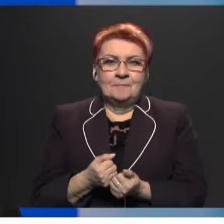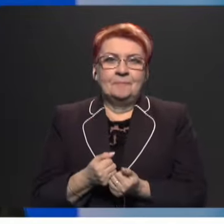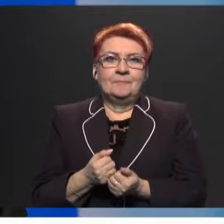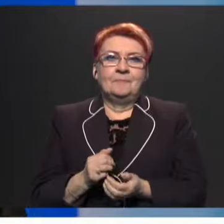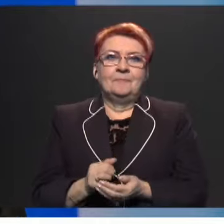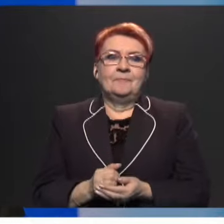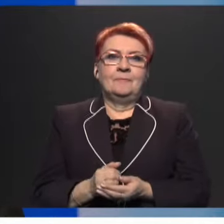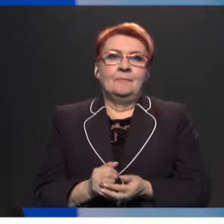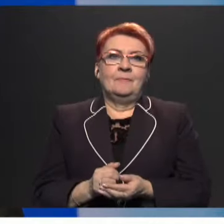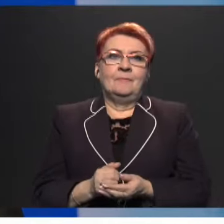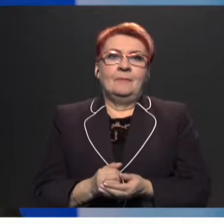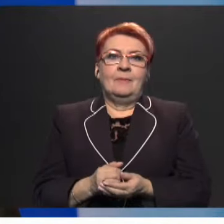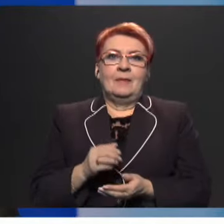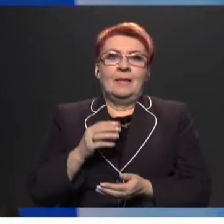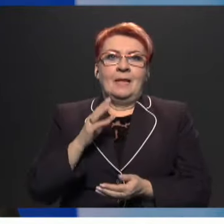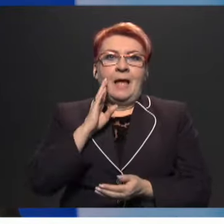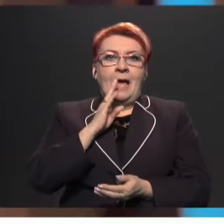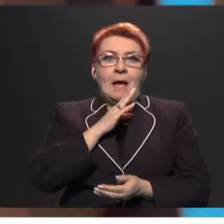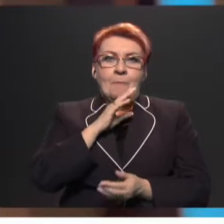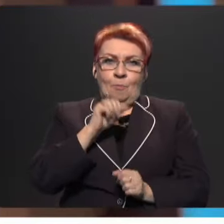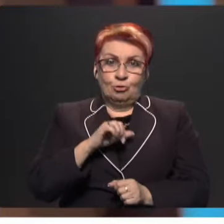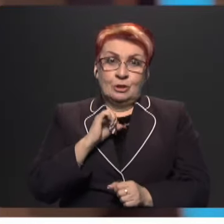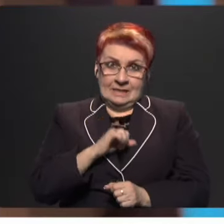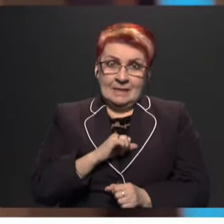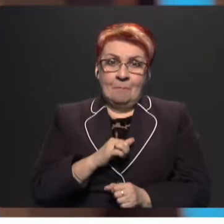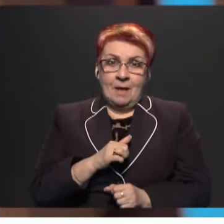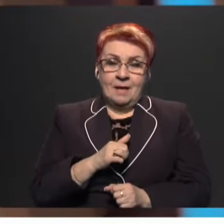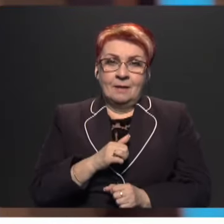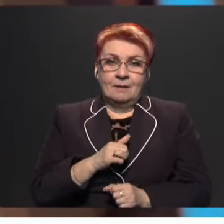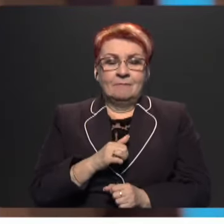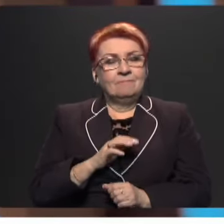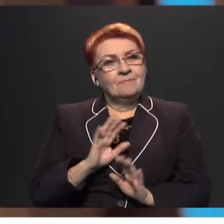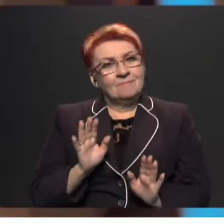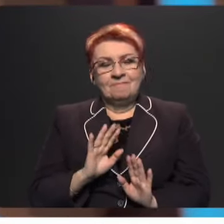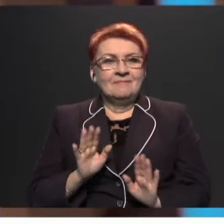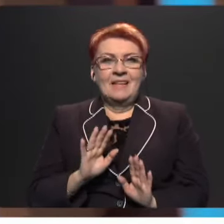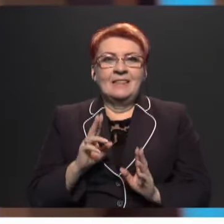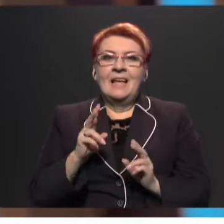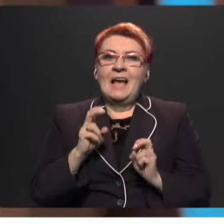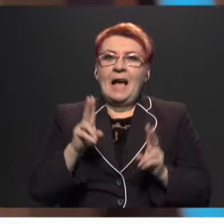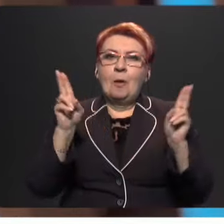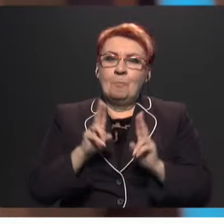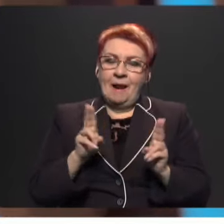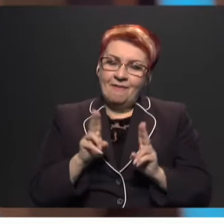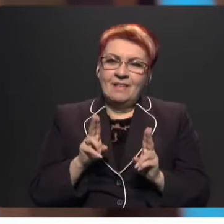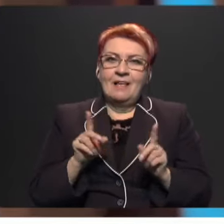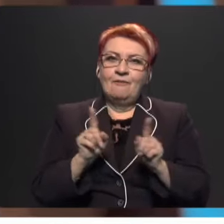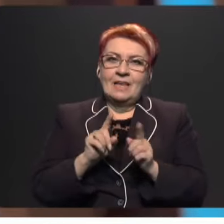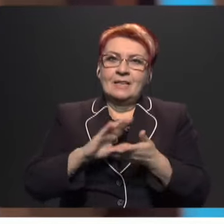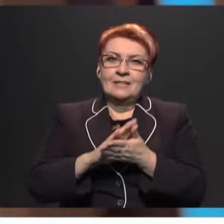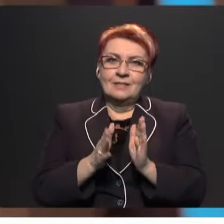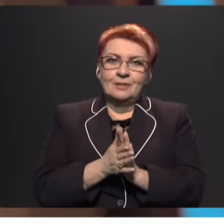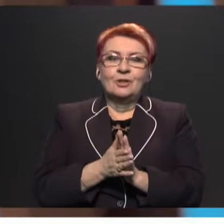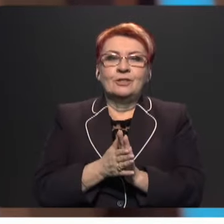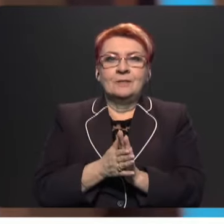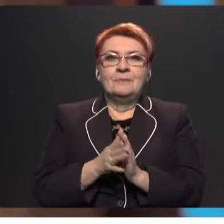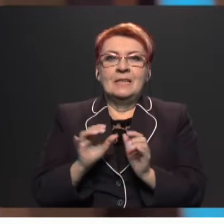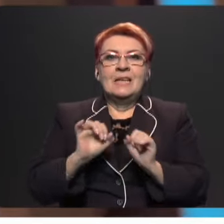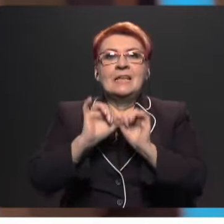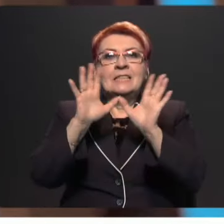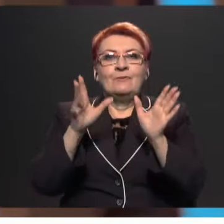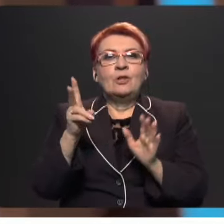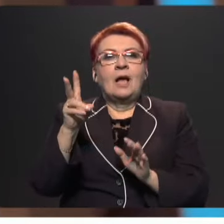Если мама может позже, сама предложить свои услуги. Ну, как правило, знаете, в некоторых ситуациях святой колодец прямо в алтаре